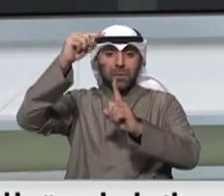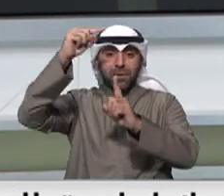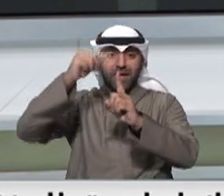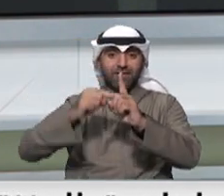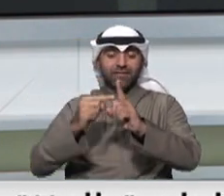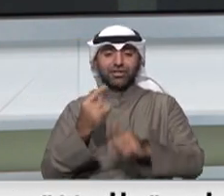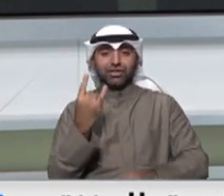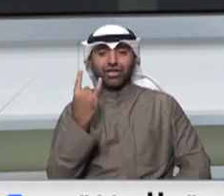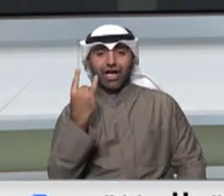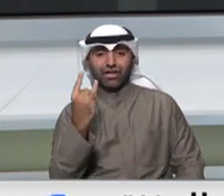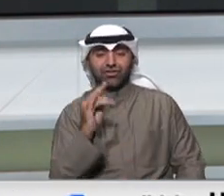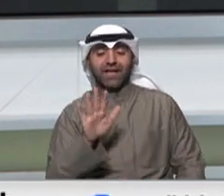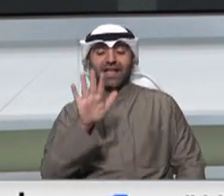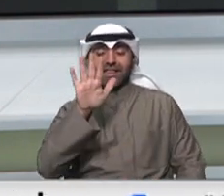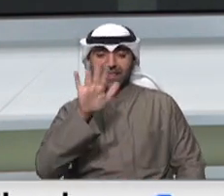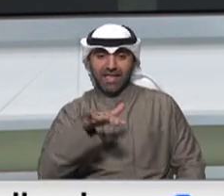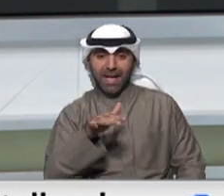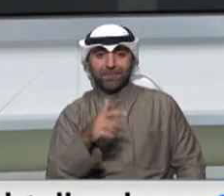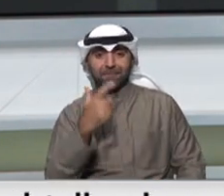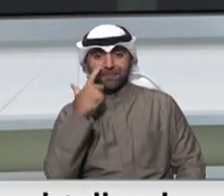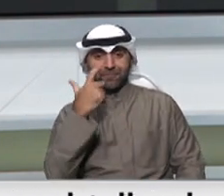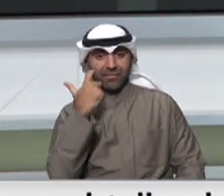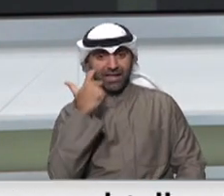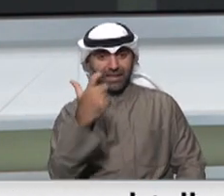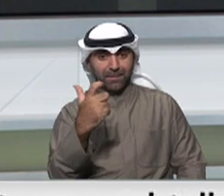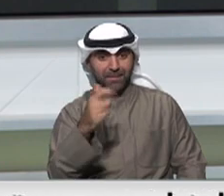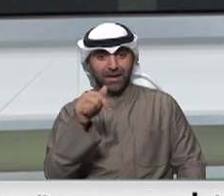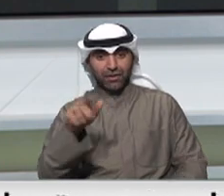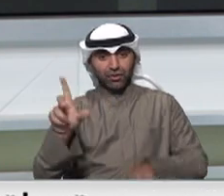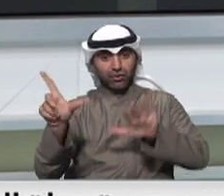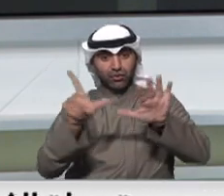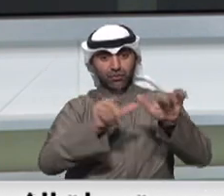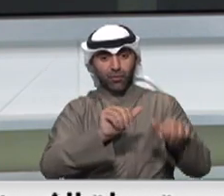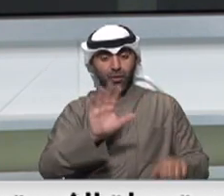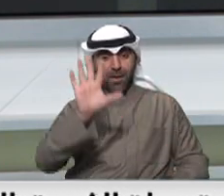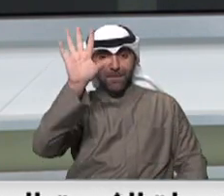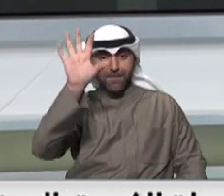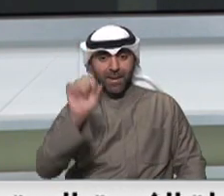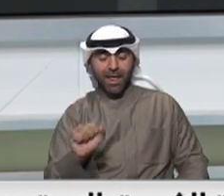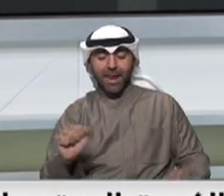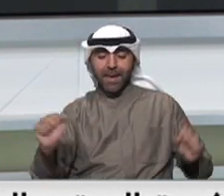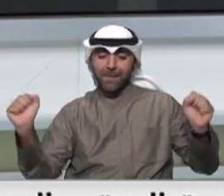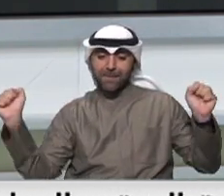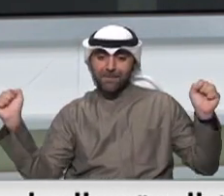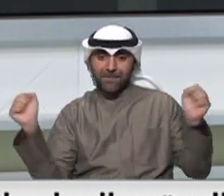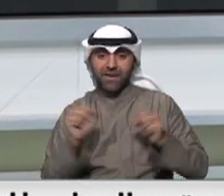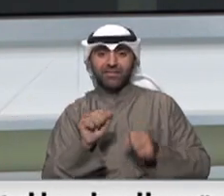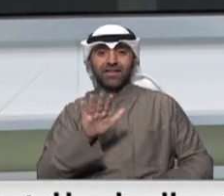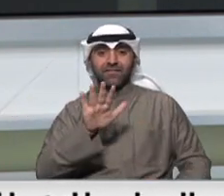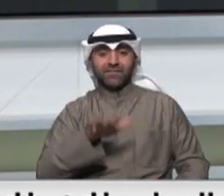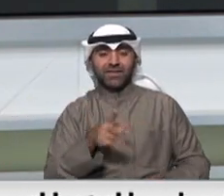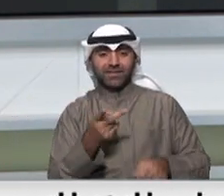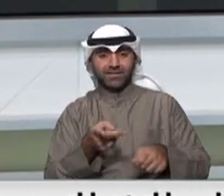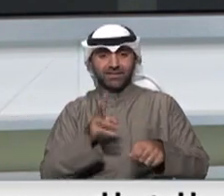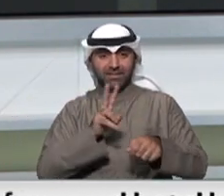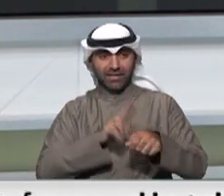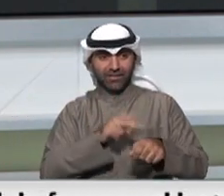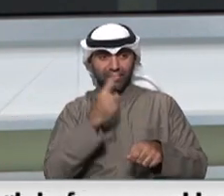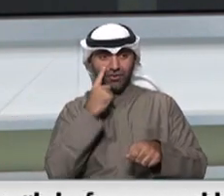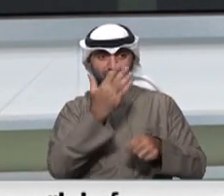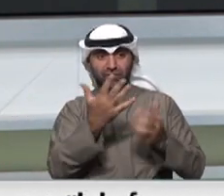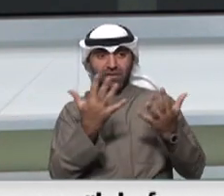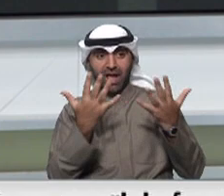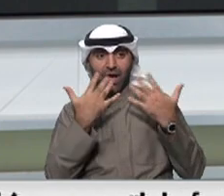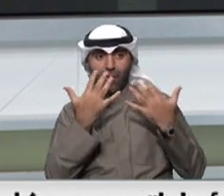المدينه الكوس يستمر ويانا ليوم الخميس والعظمى 27 والصغرى تسع درجات مئويه والرياح سرعتها من 6 الى 26 م في الساعه